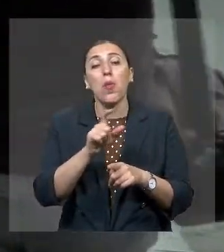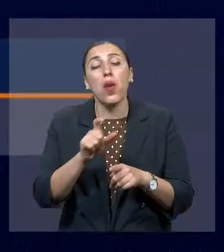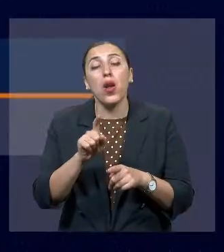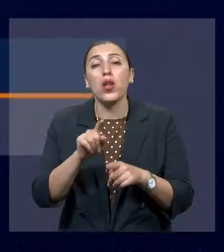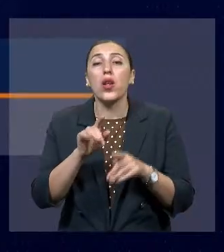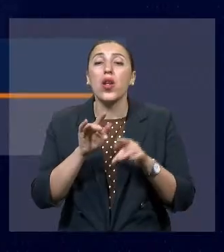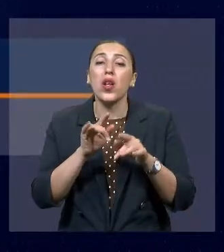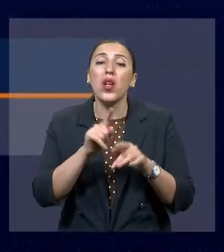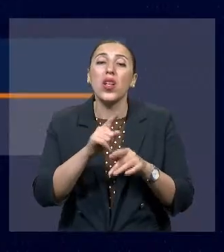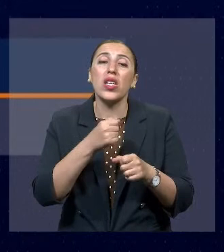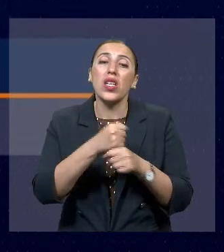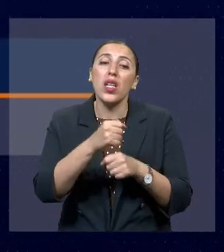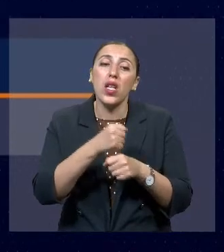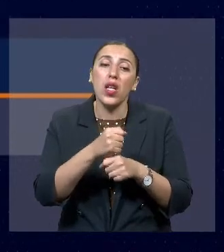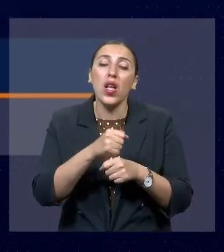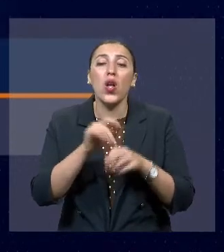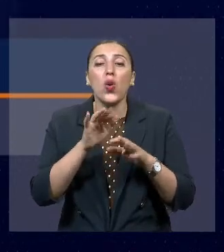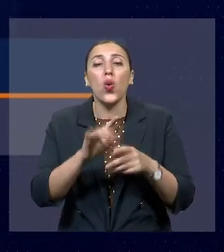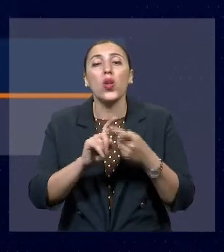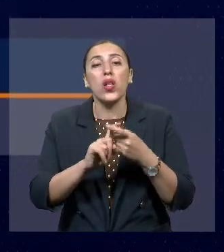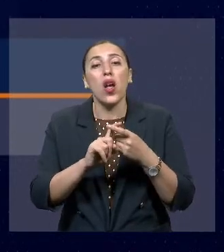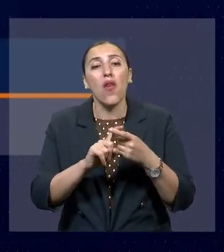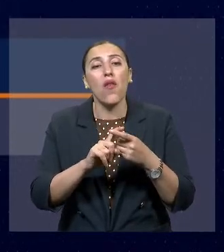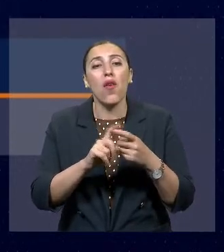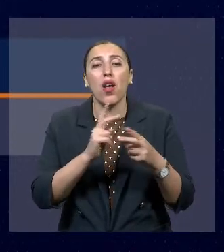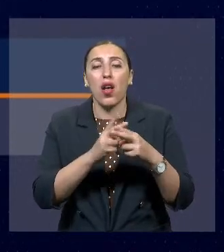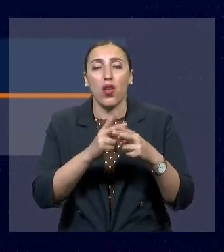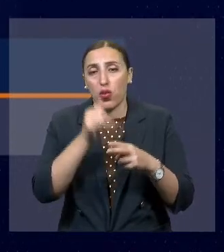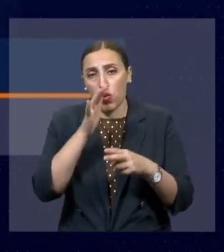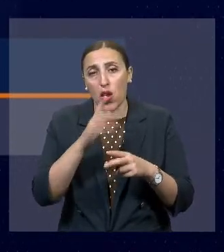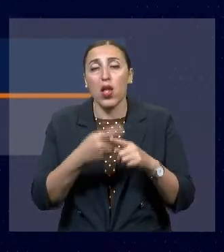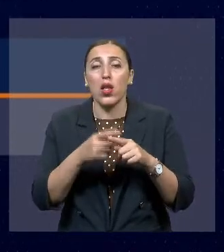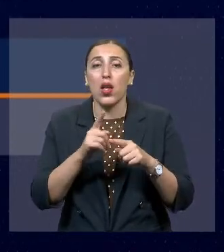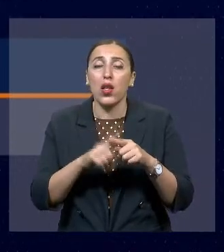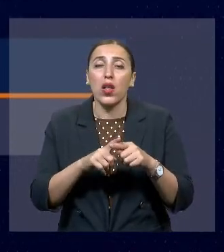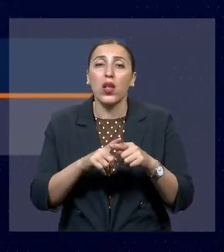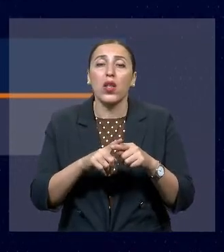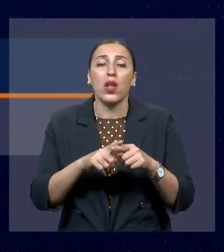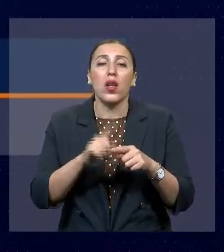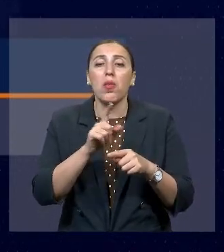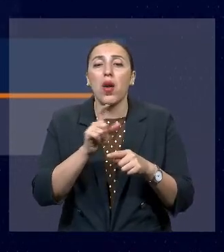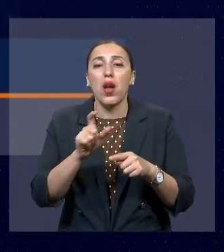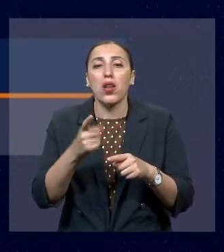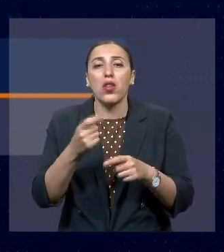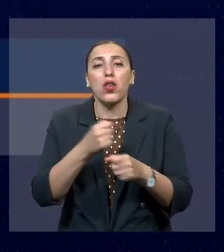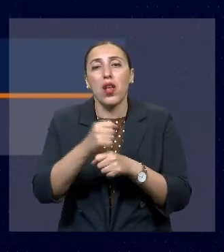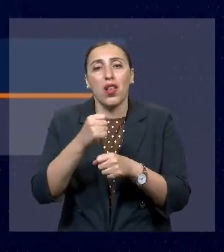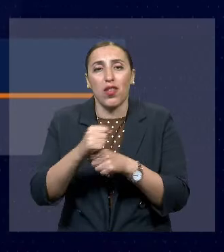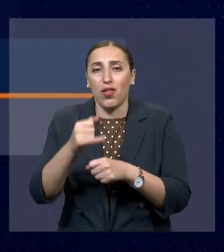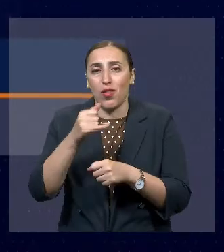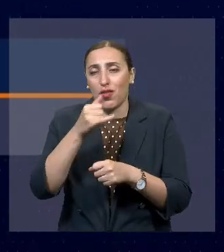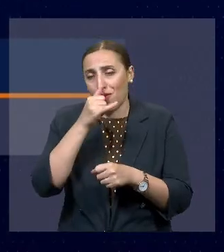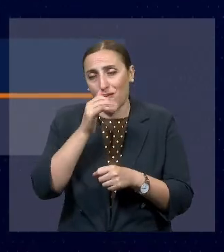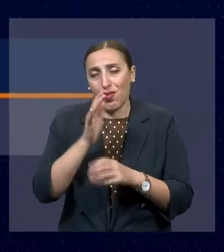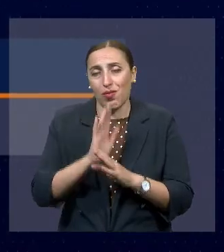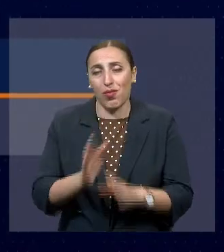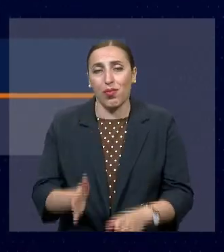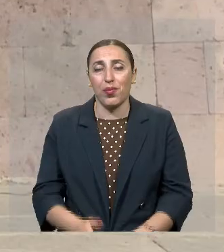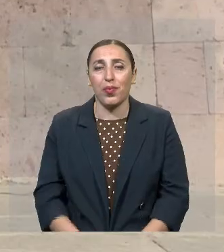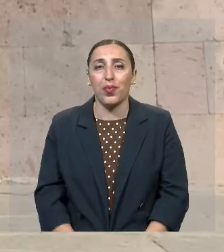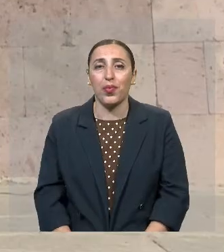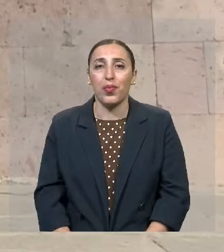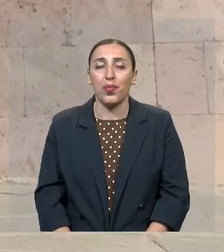գործիքնությանը խոչընդոտելու այդ հիմքը գնահատել որպես անազատության մեջ գտնվող ամբաստանյալների ազատություն գործադրելու